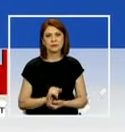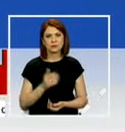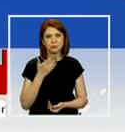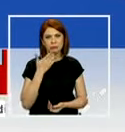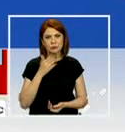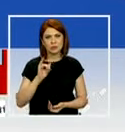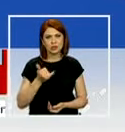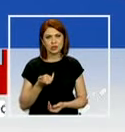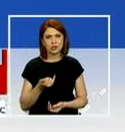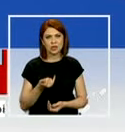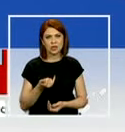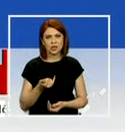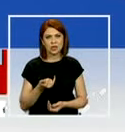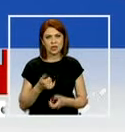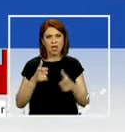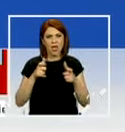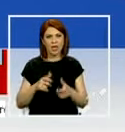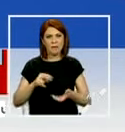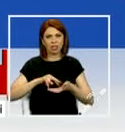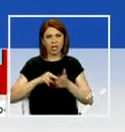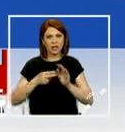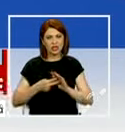Mulțumiri și staffului tehnic,